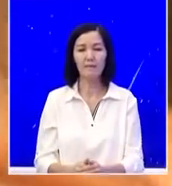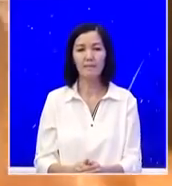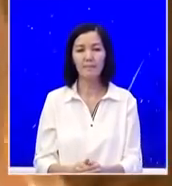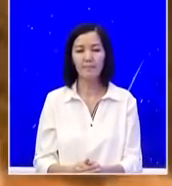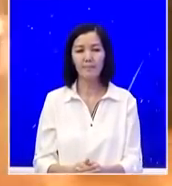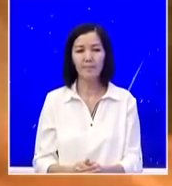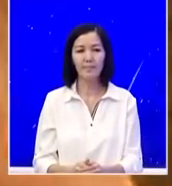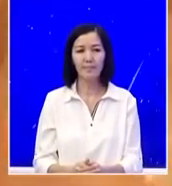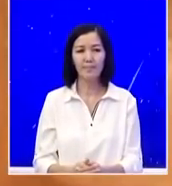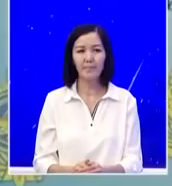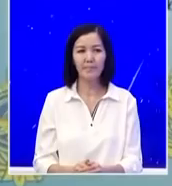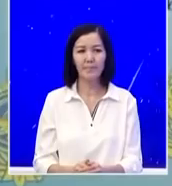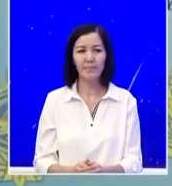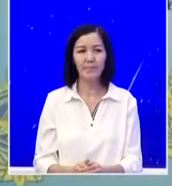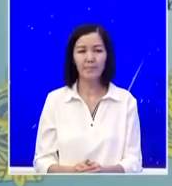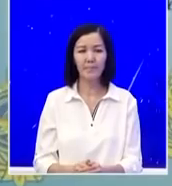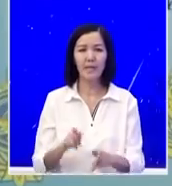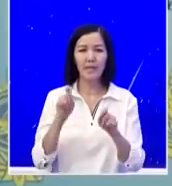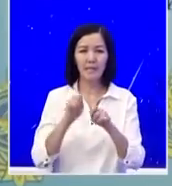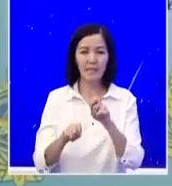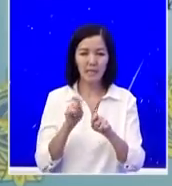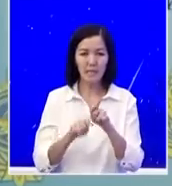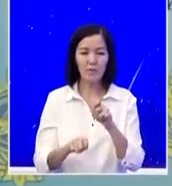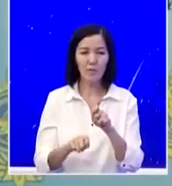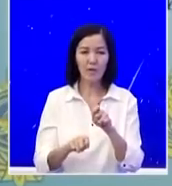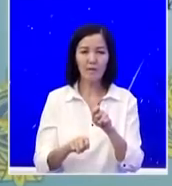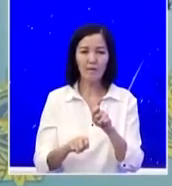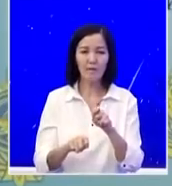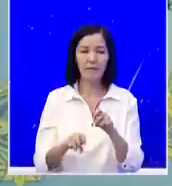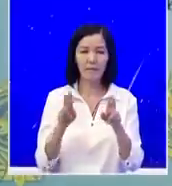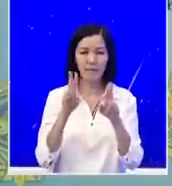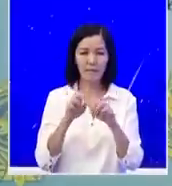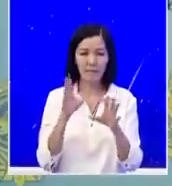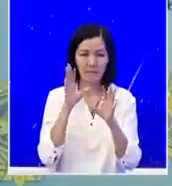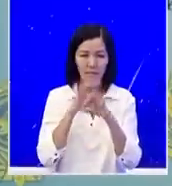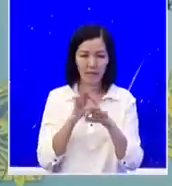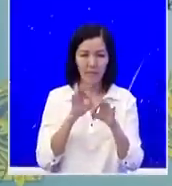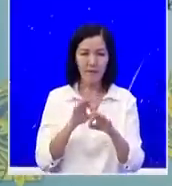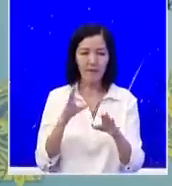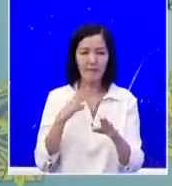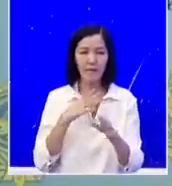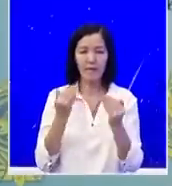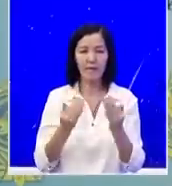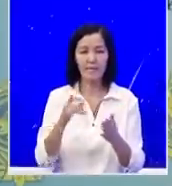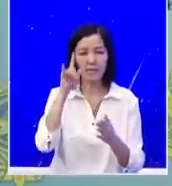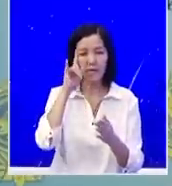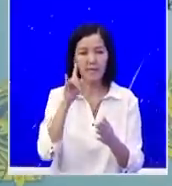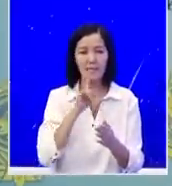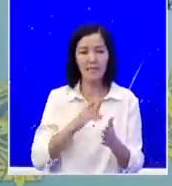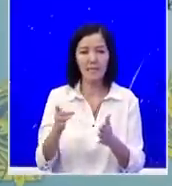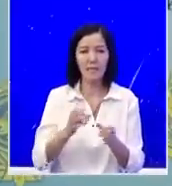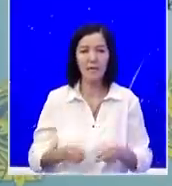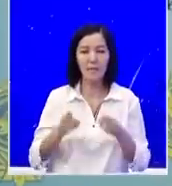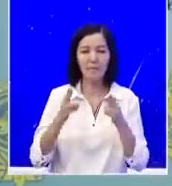тартылыпты. Тергеу барысында тиісті сараптамалар тағайындалды. Қазіргі уақытта Қазақстан Республикасының